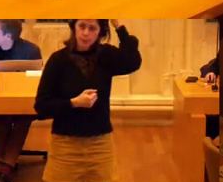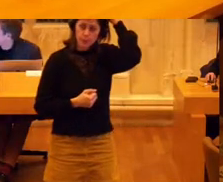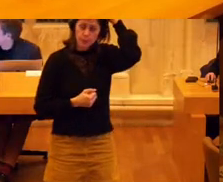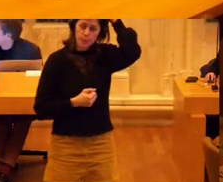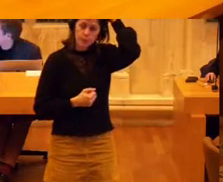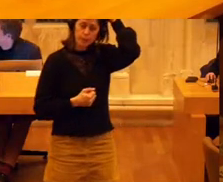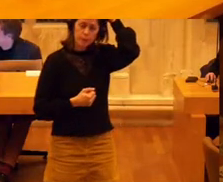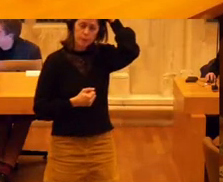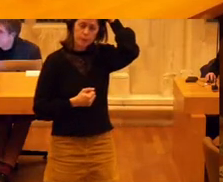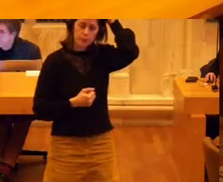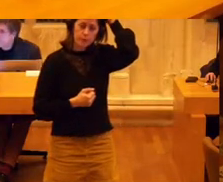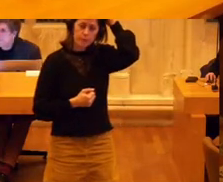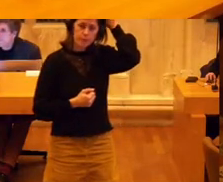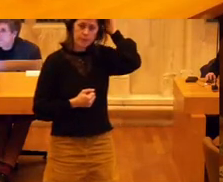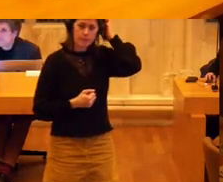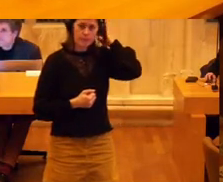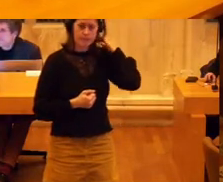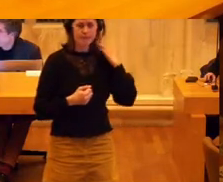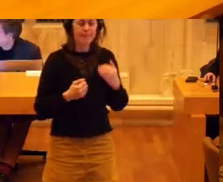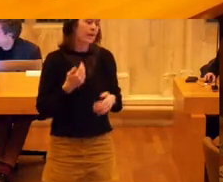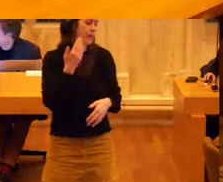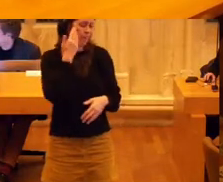On en aurait davantage si ça ne marchait pas.